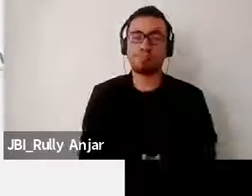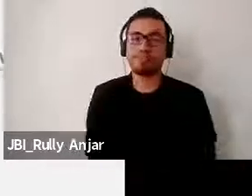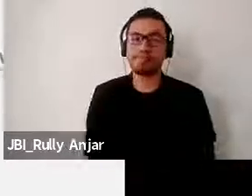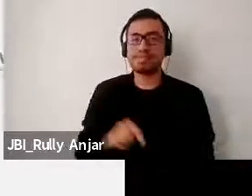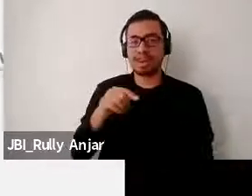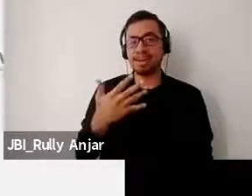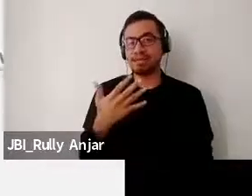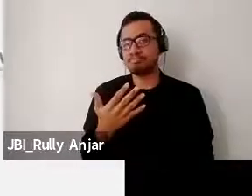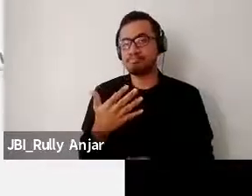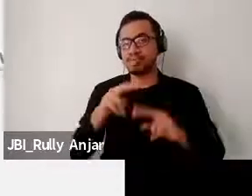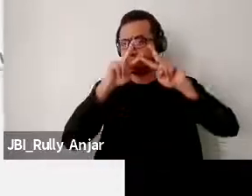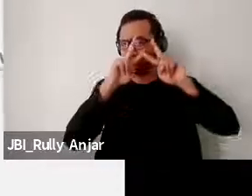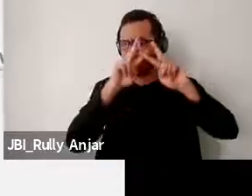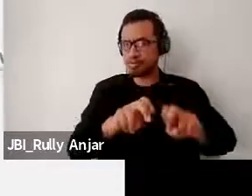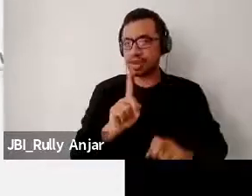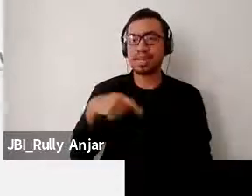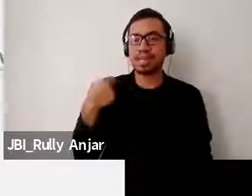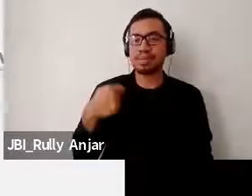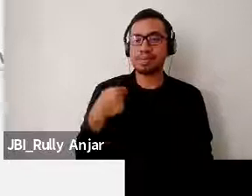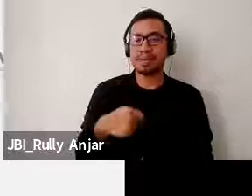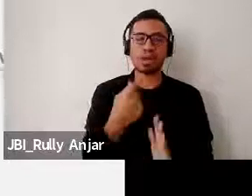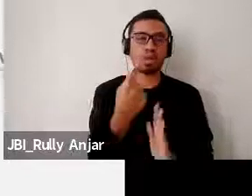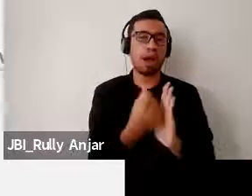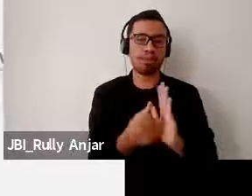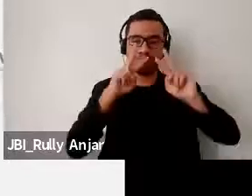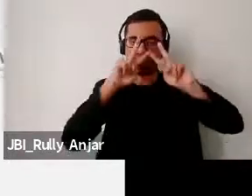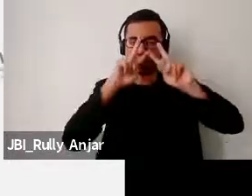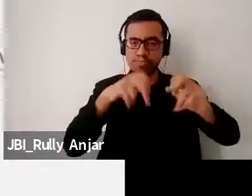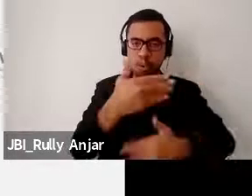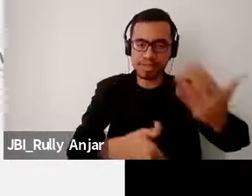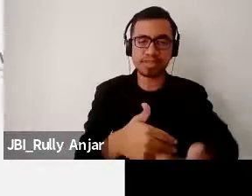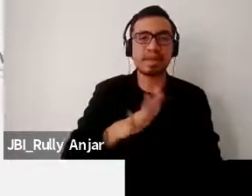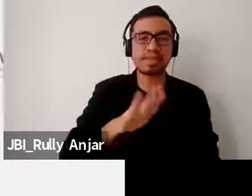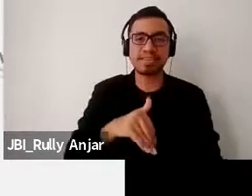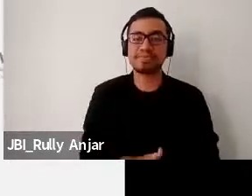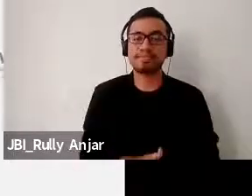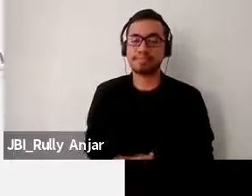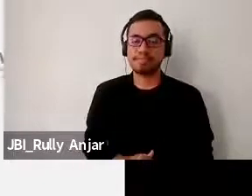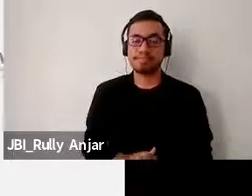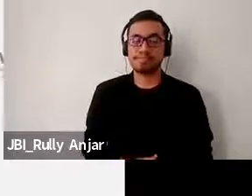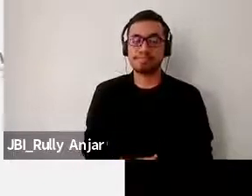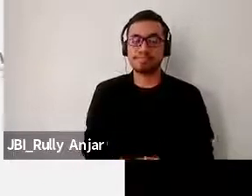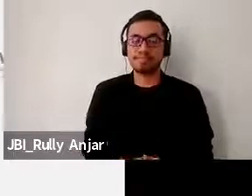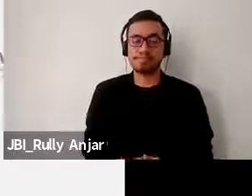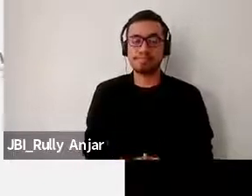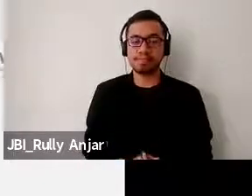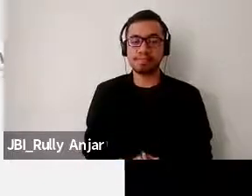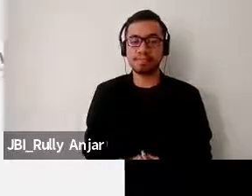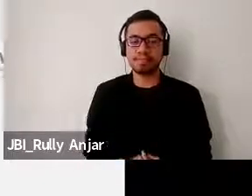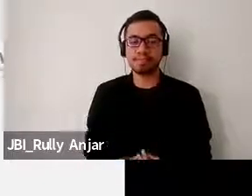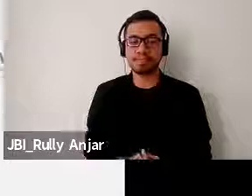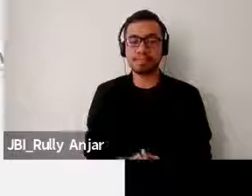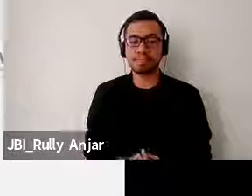analisa oleh Kementerian Keuangan. Kalau untuk kami juga ingin memberikan sedikit gambaran mengenai